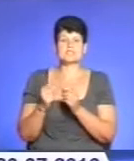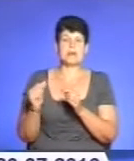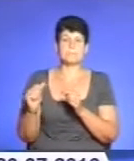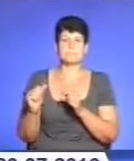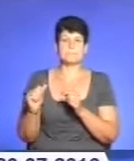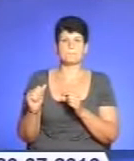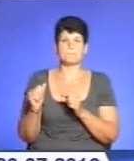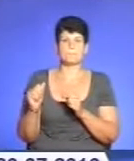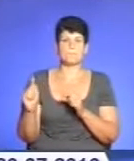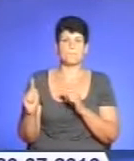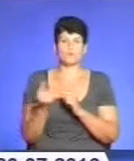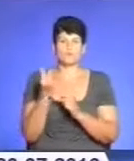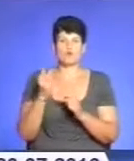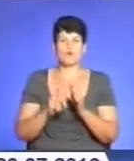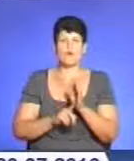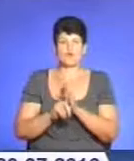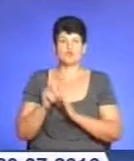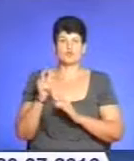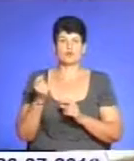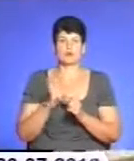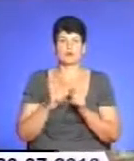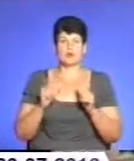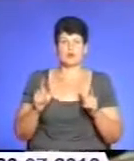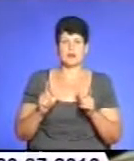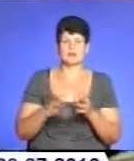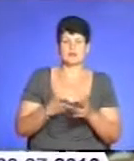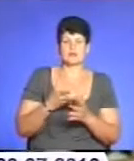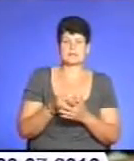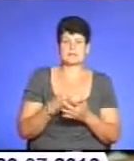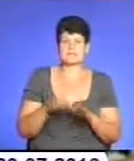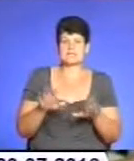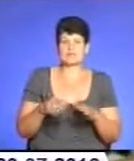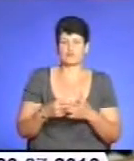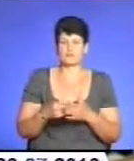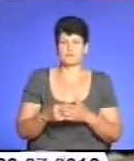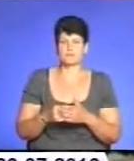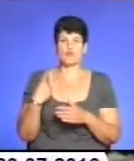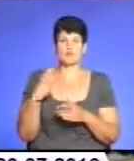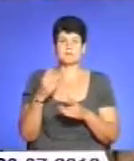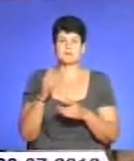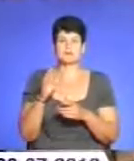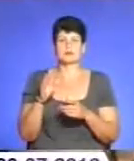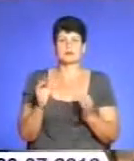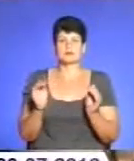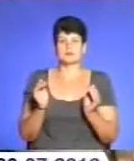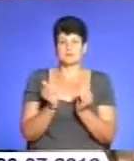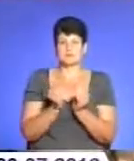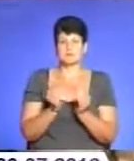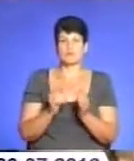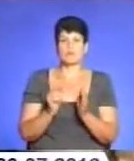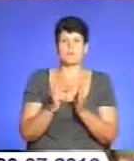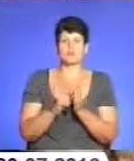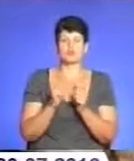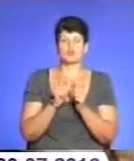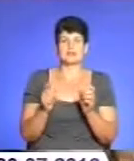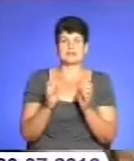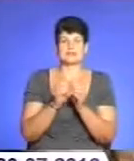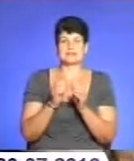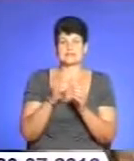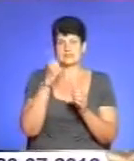або фінансуватимуть з місцевого бюджету. В області під оптимізацію потрапили школи десятирічки, в